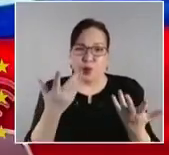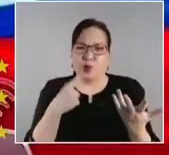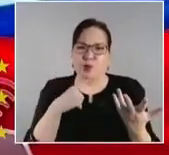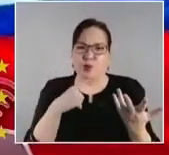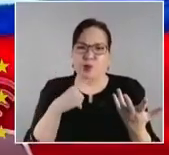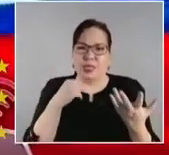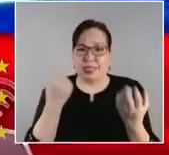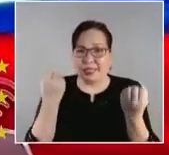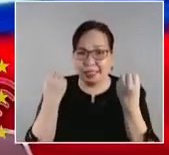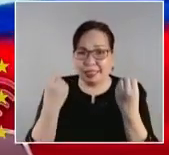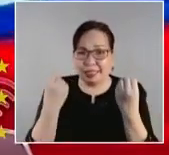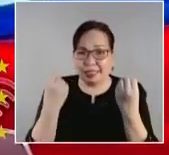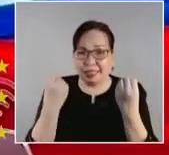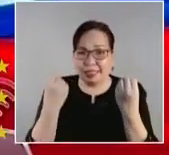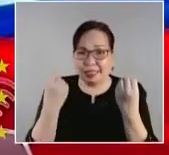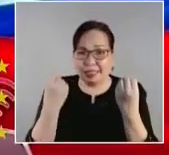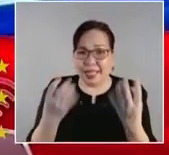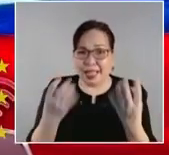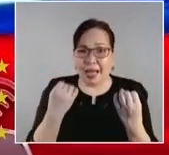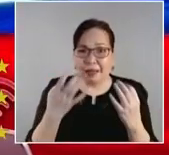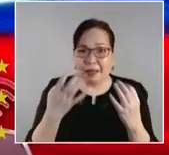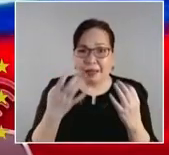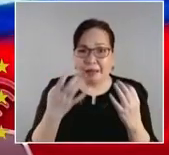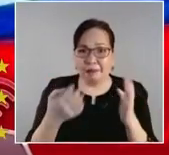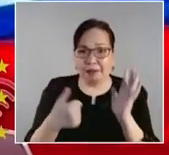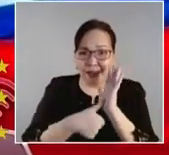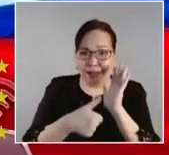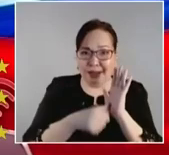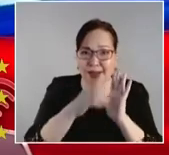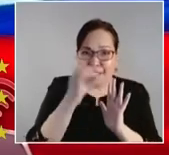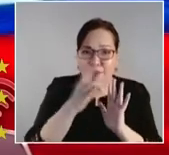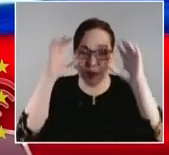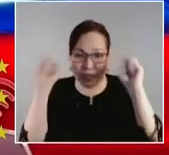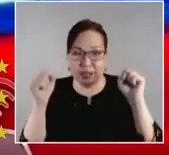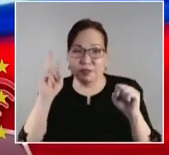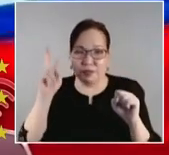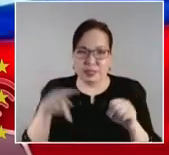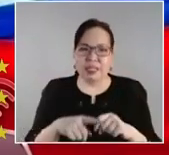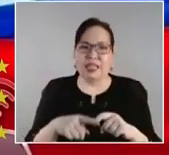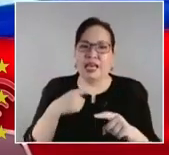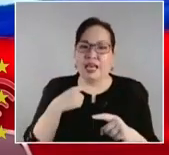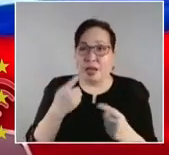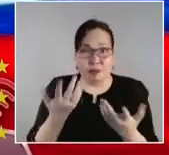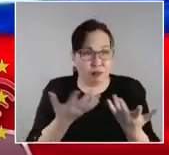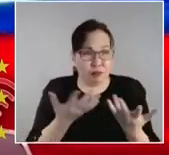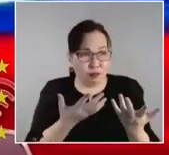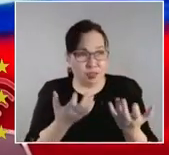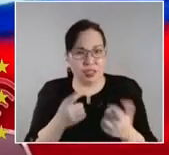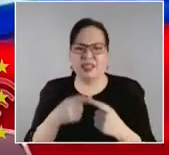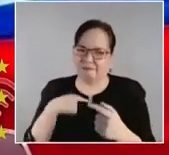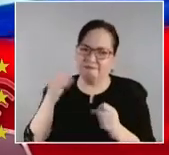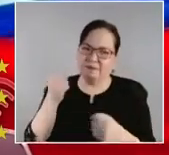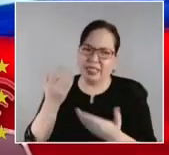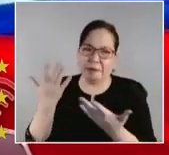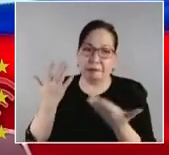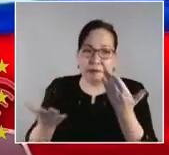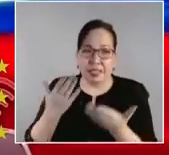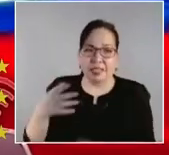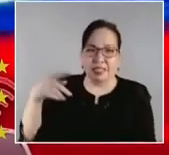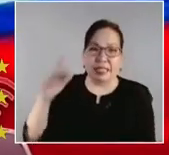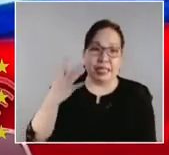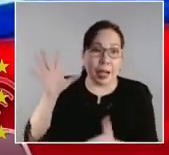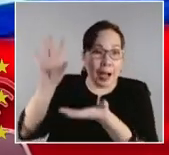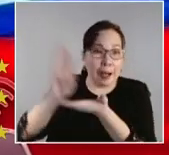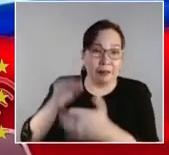ba? Yeah, parliamentary system po. Or kung parliamentary, Of the French model. So I